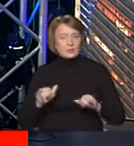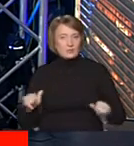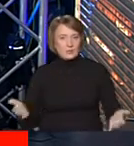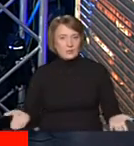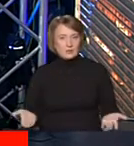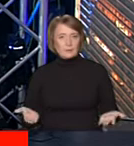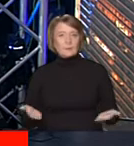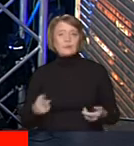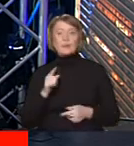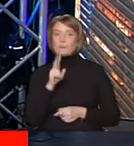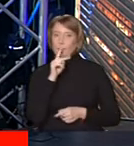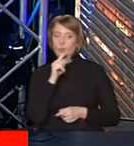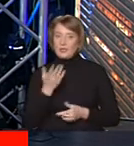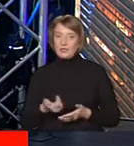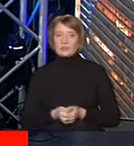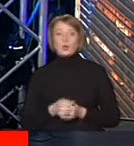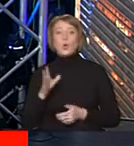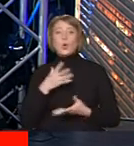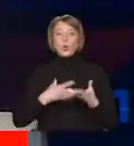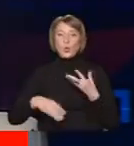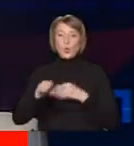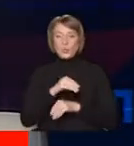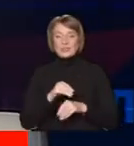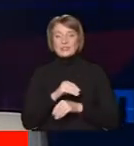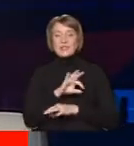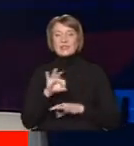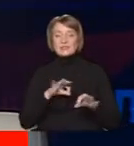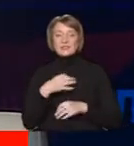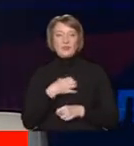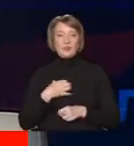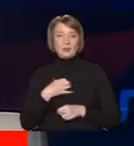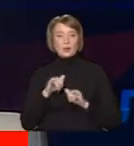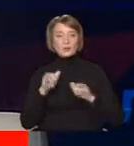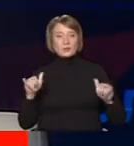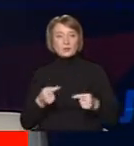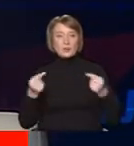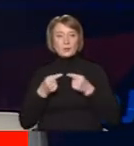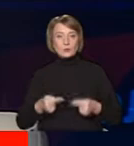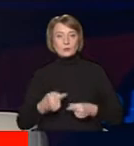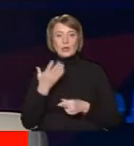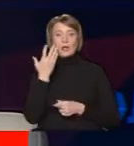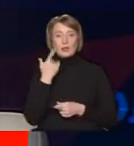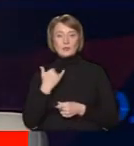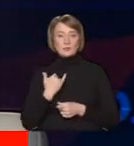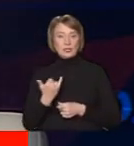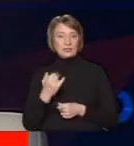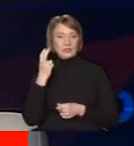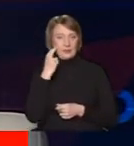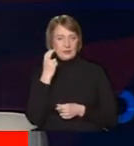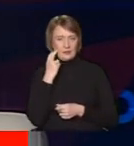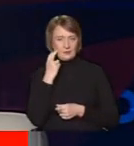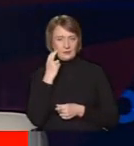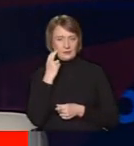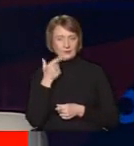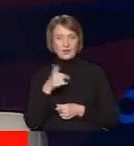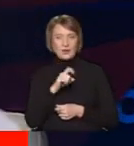можливо, ви помиляєтесь, але знов-таки, усі сфери розвивати одночасно, можливо, тоді, коли у нас, наприклад, якщо б в Києві зараз нафту знайшли, чи